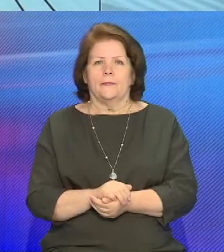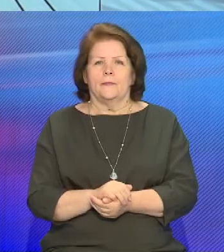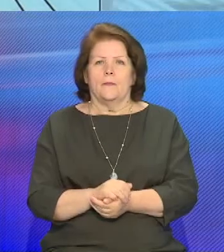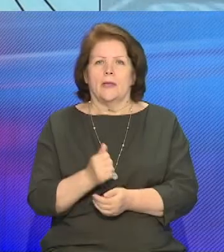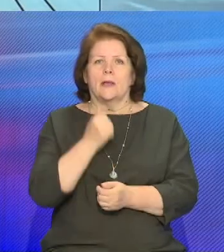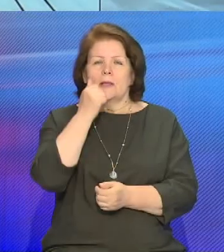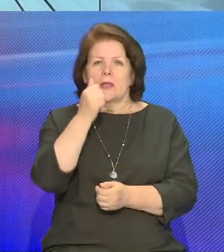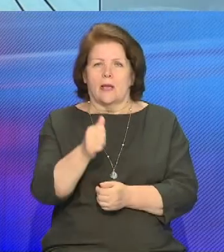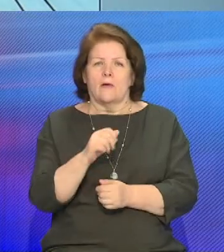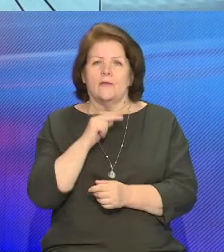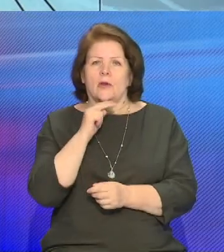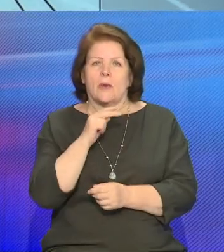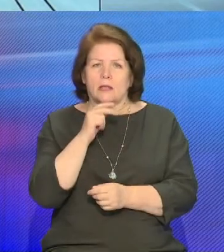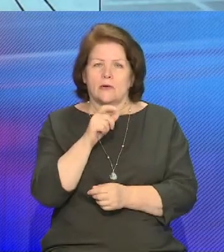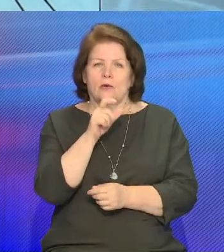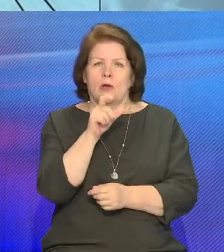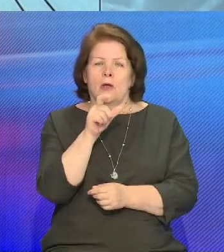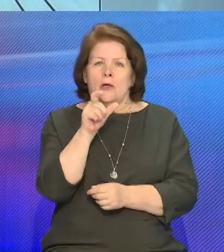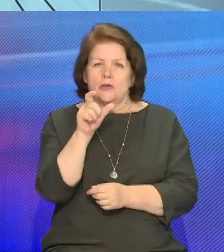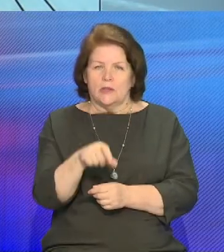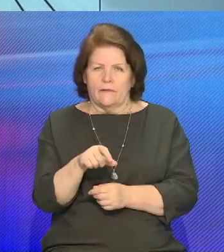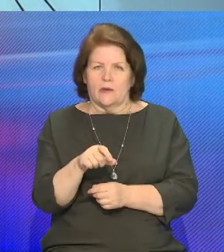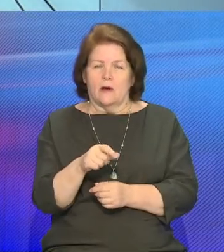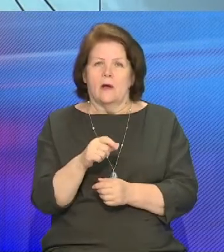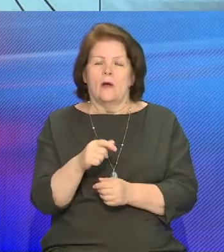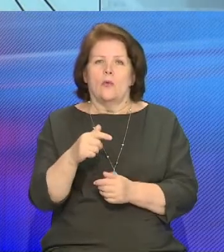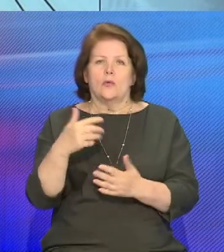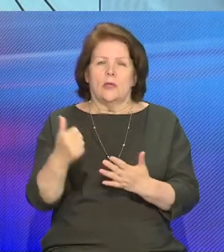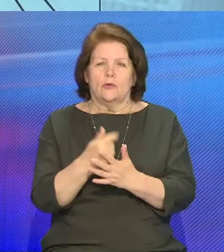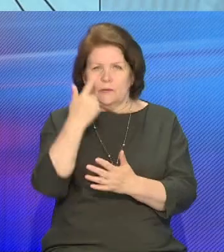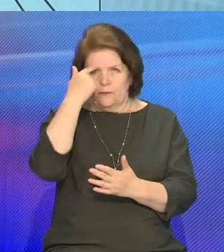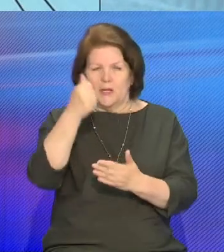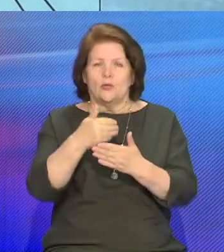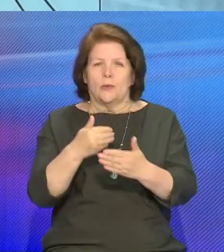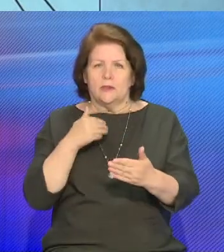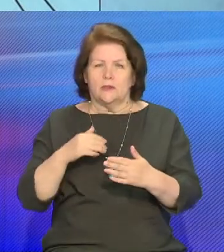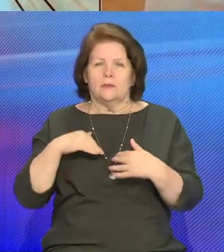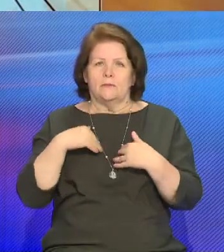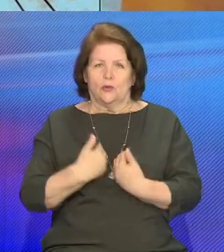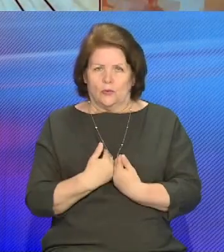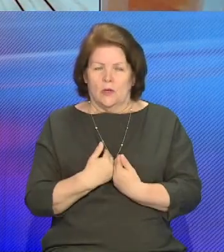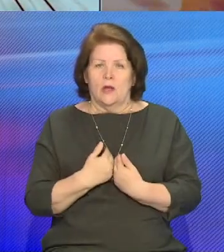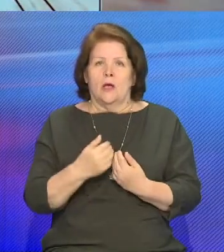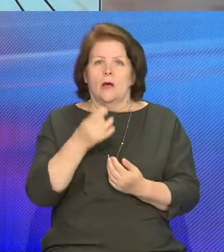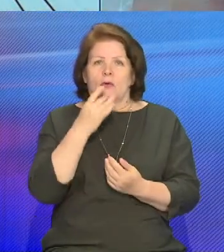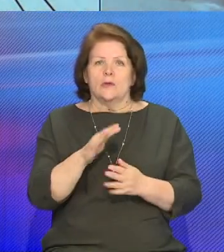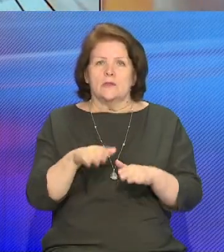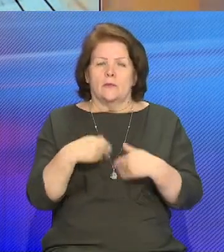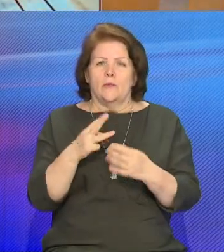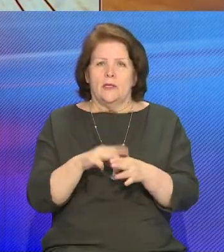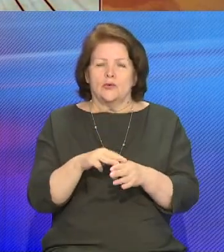Дзякуючы пільнасці грамадзяніна ўдалося папярэдзіць бяду, у міліцыю звярнуўся гродзенец, які расказаў, што бачыў, як невядомы